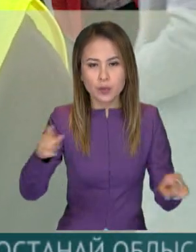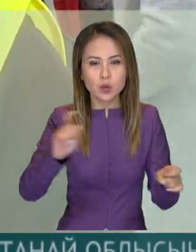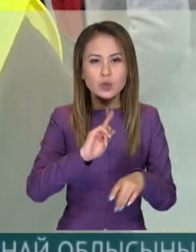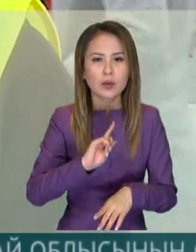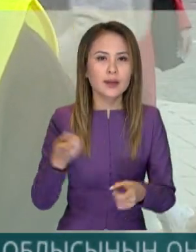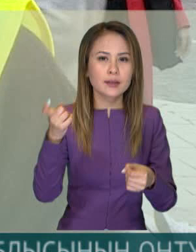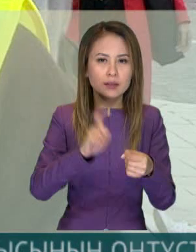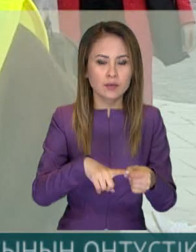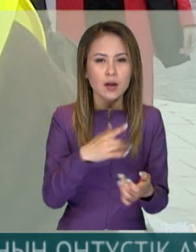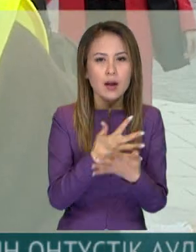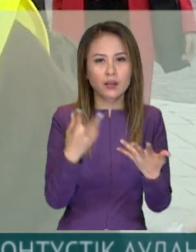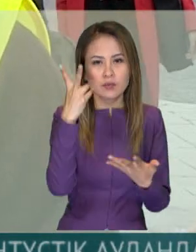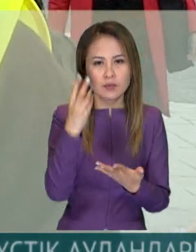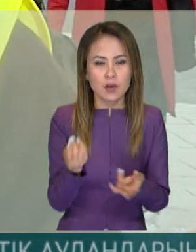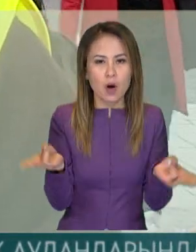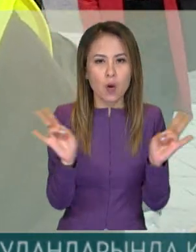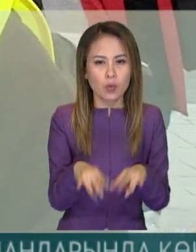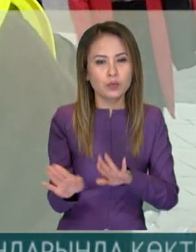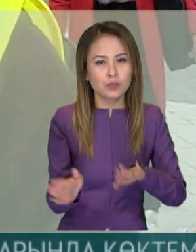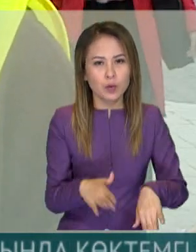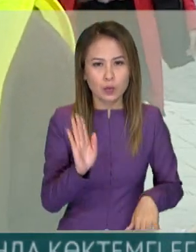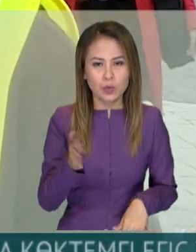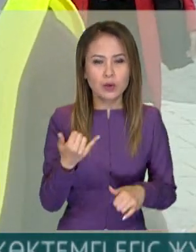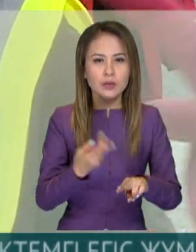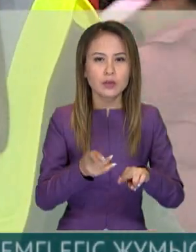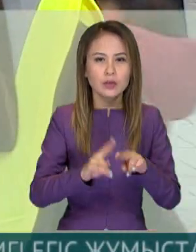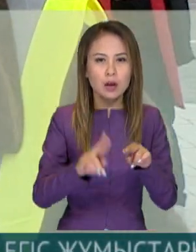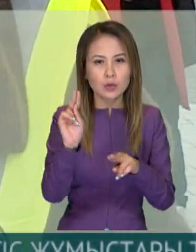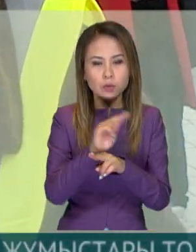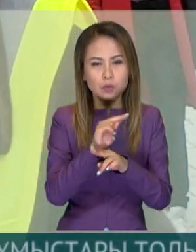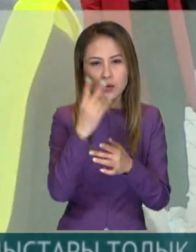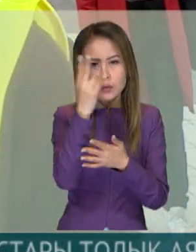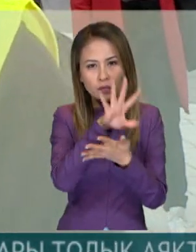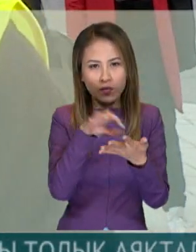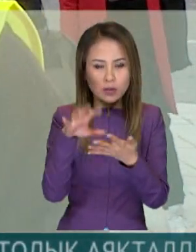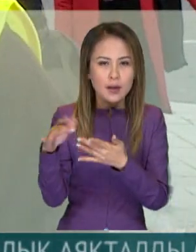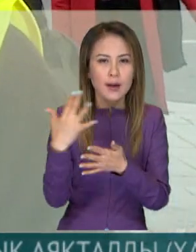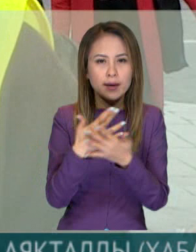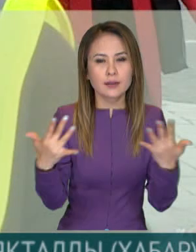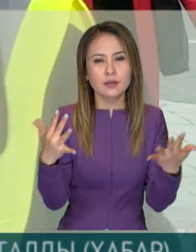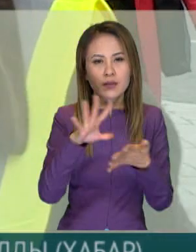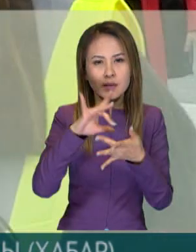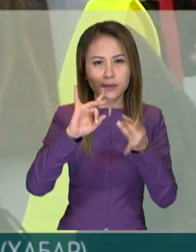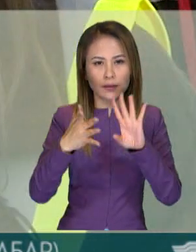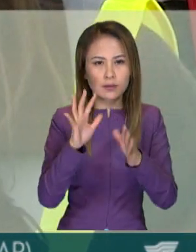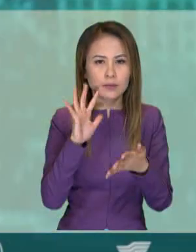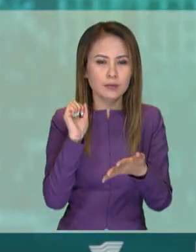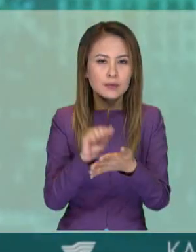оған 2 күн қалғанда аяқталады. Байқау шарттарының бірі суреттерді арнайы хэштег пен Инстаграм желісінде жариялау керек.